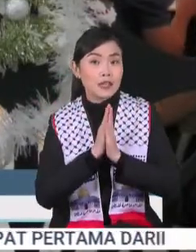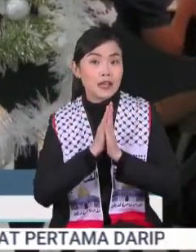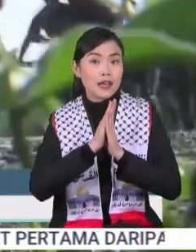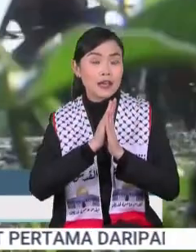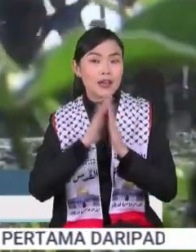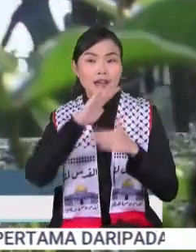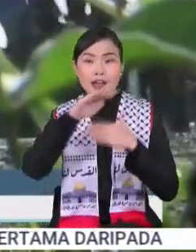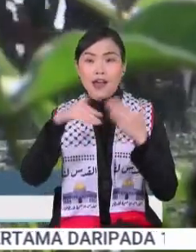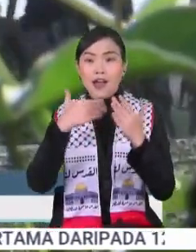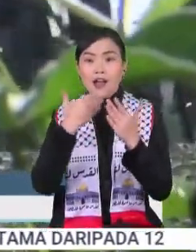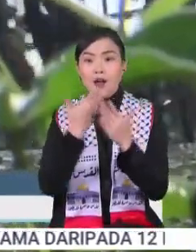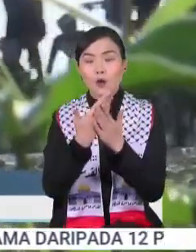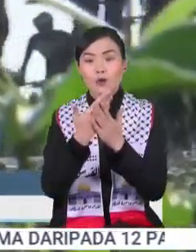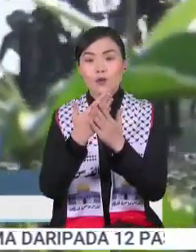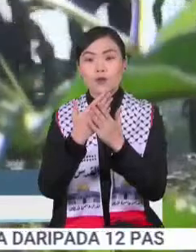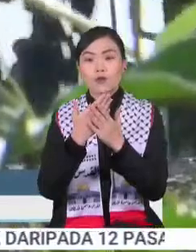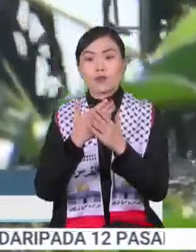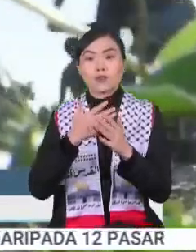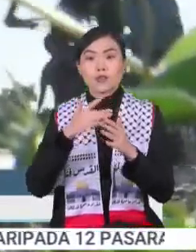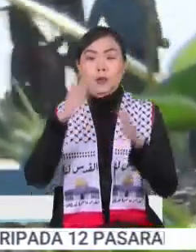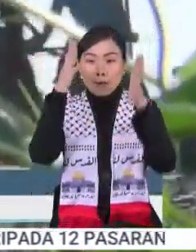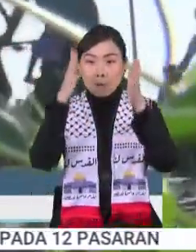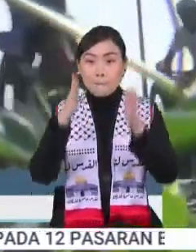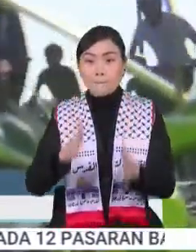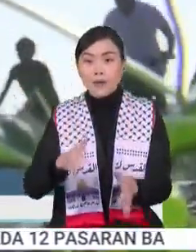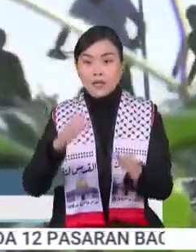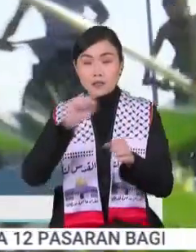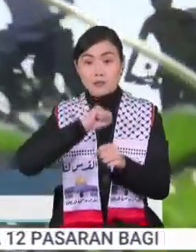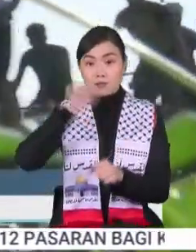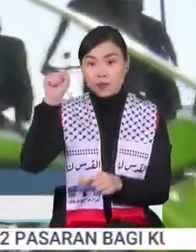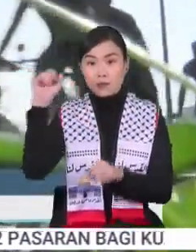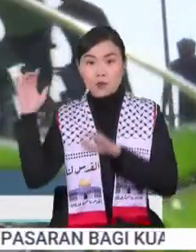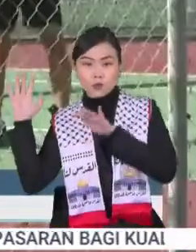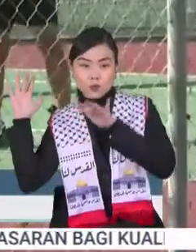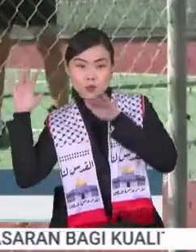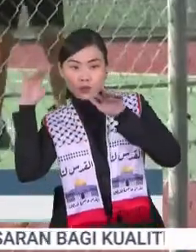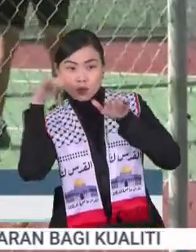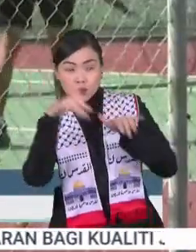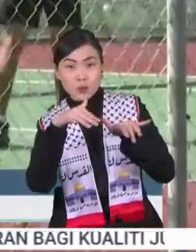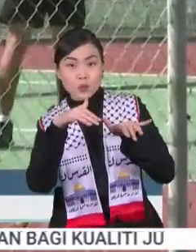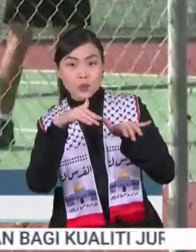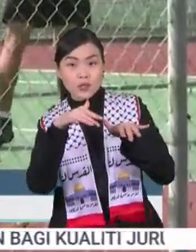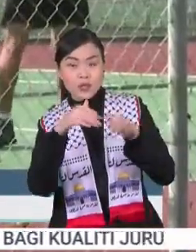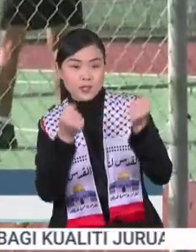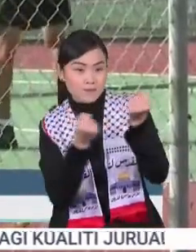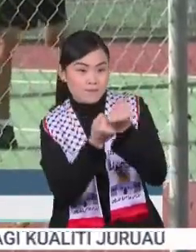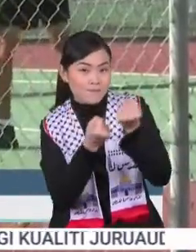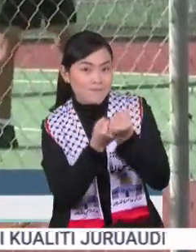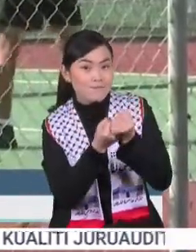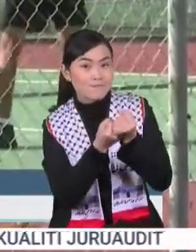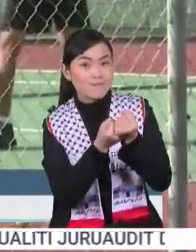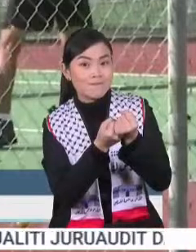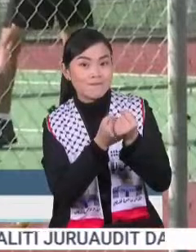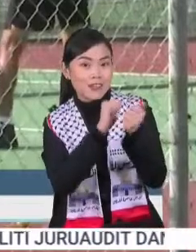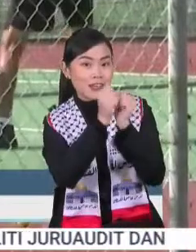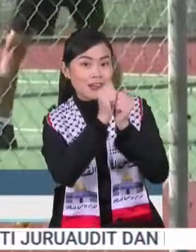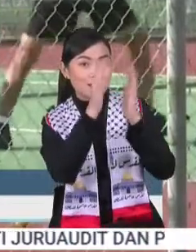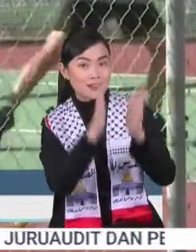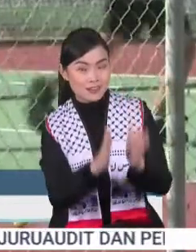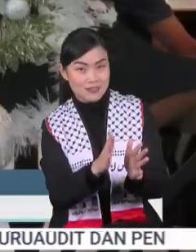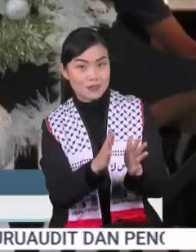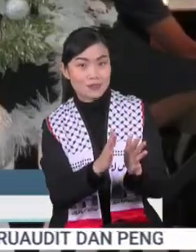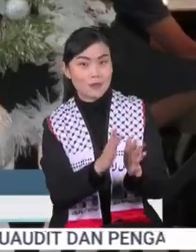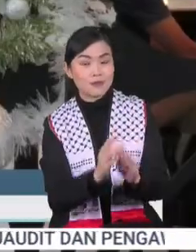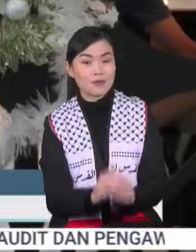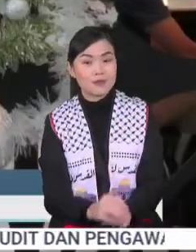seluruh rakyat negeri Sabah turun ke venu-venu yang kita sudah sebutkan tadi untuk memberi sokongan sokongan